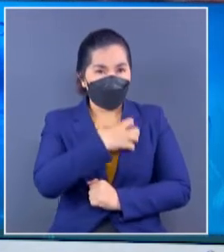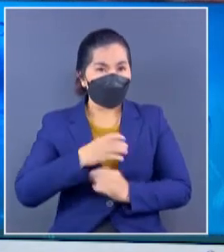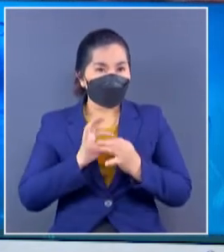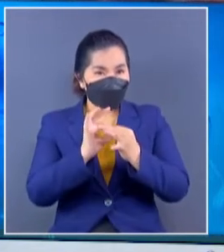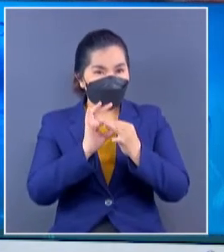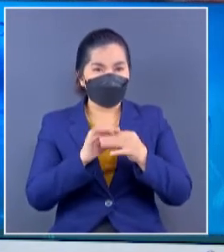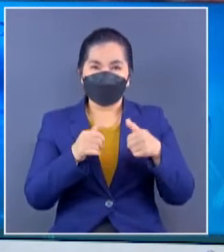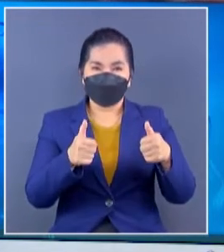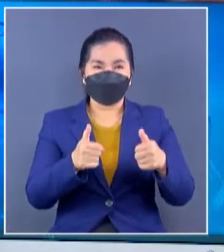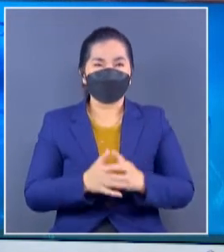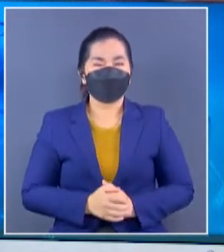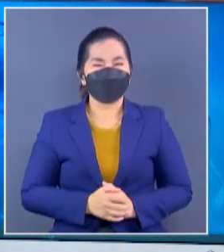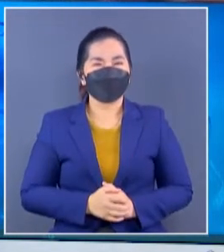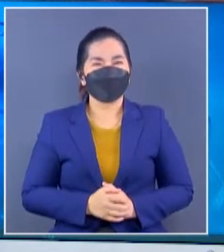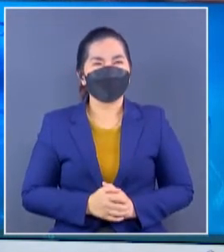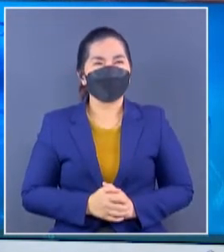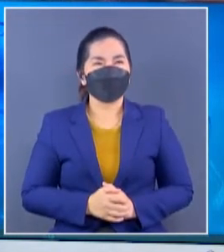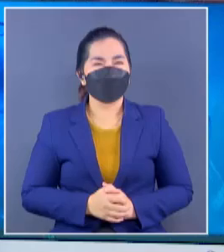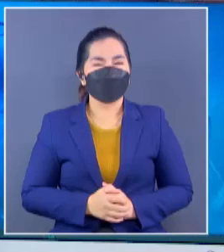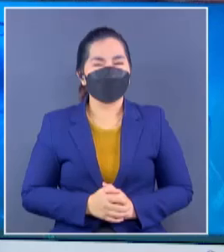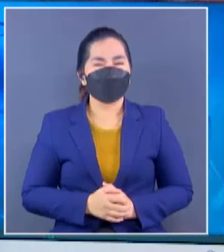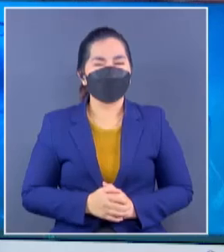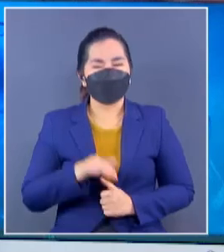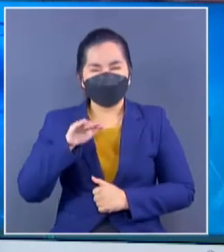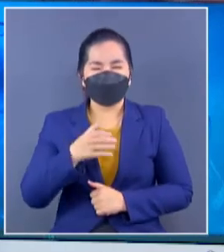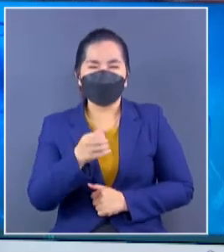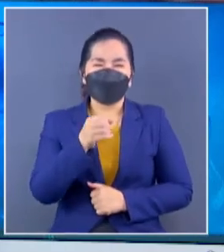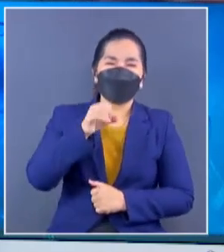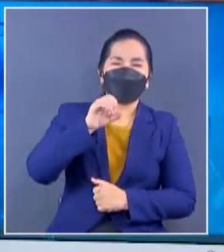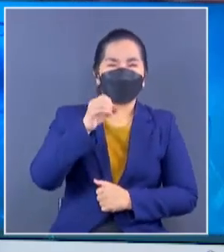รมดาจริงๆน้องเพชรเนี่ย ถือไมโครโฟนยังจะไม่ไหวเลยแต่ว่าร้องแล้วแบบท่าเต็มที่